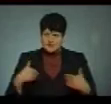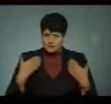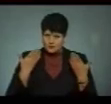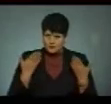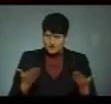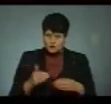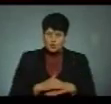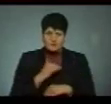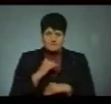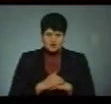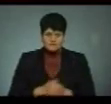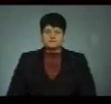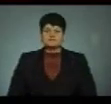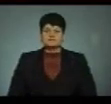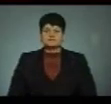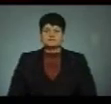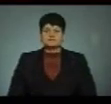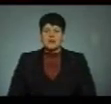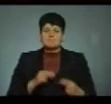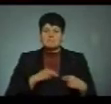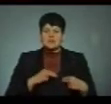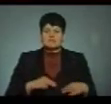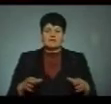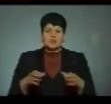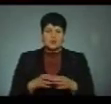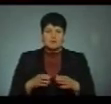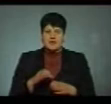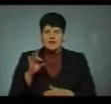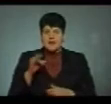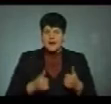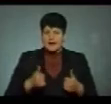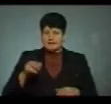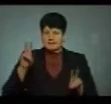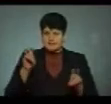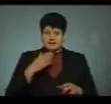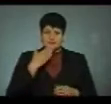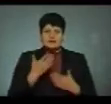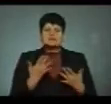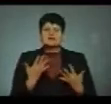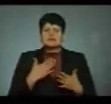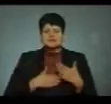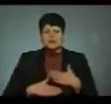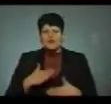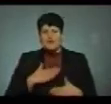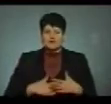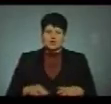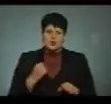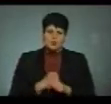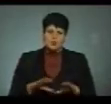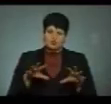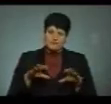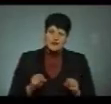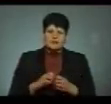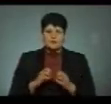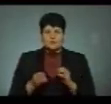вечора. Працівники групи «Рейтинг» запитували тернополян, наскільки вони задоволені роботою влади, а також про